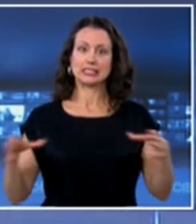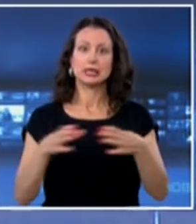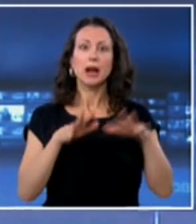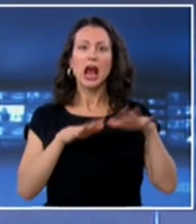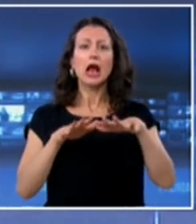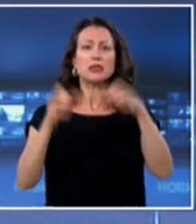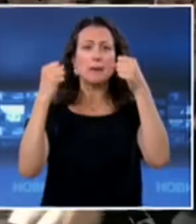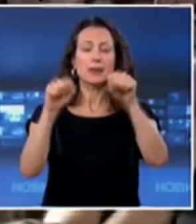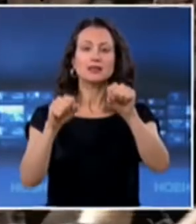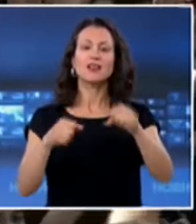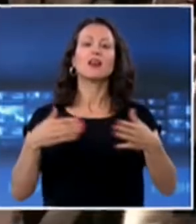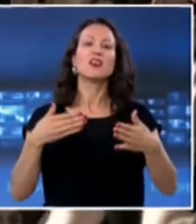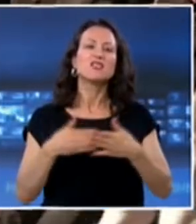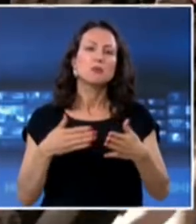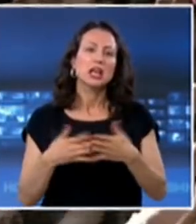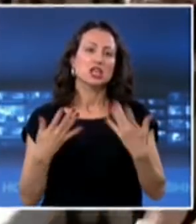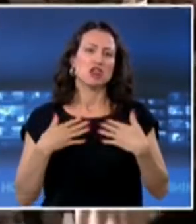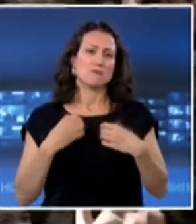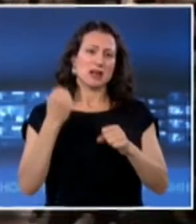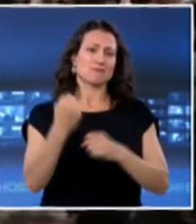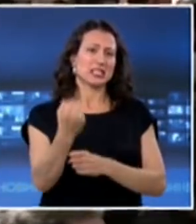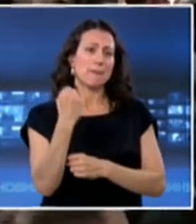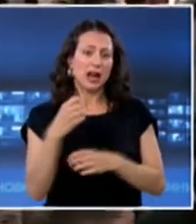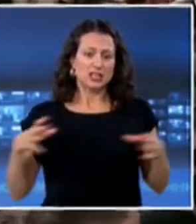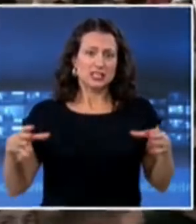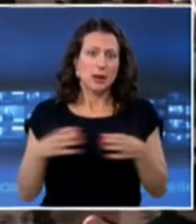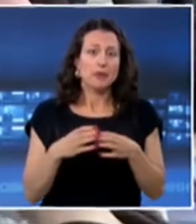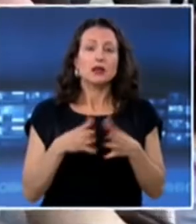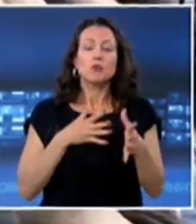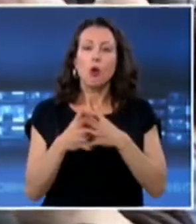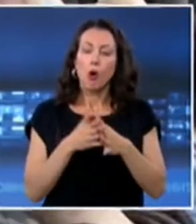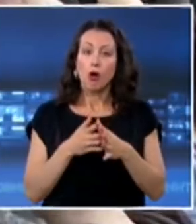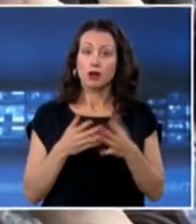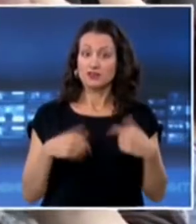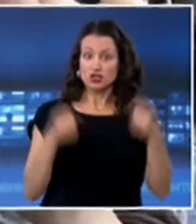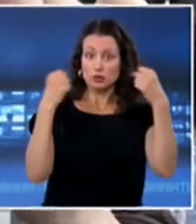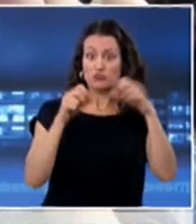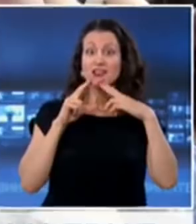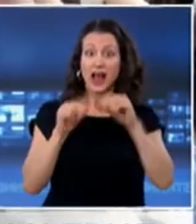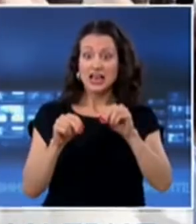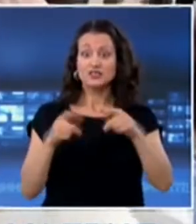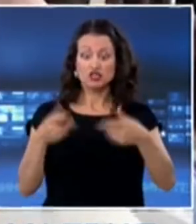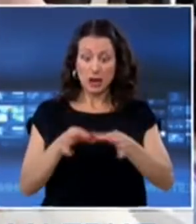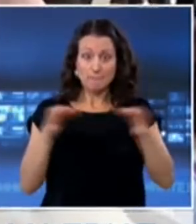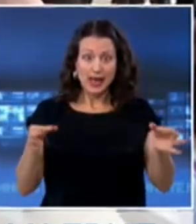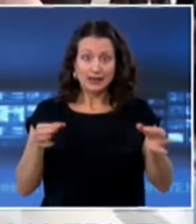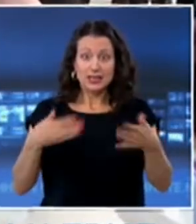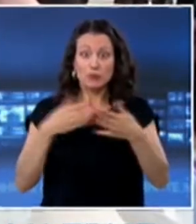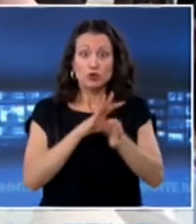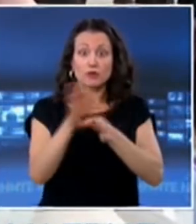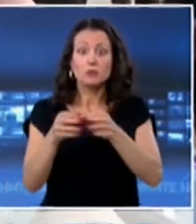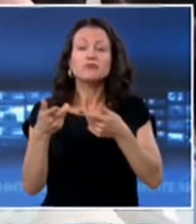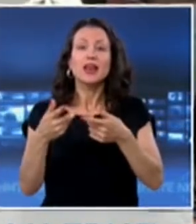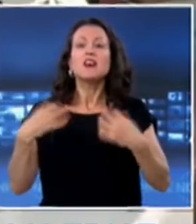за струпването на хора. Те настояват, че мерките срещу по-бедните части на столицата са дискриминативни и няма да доведат